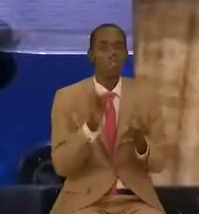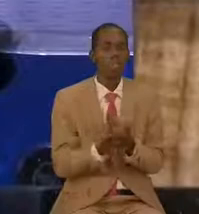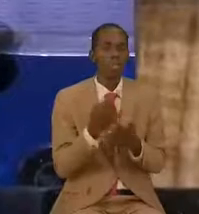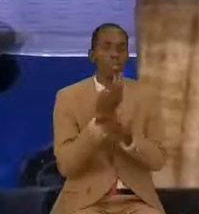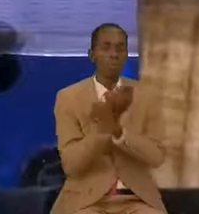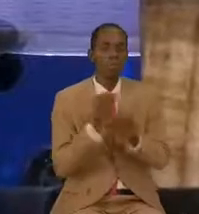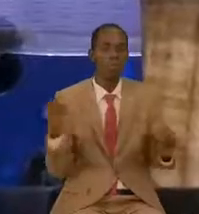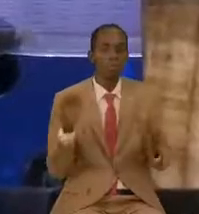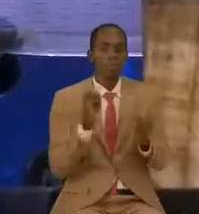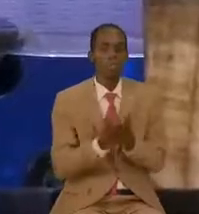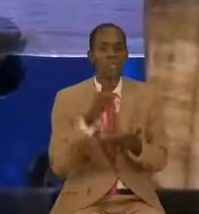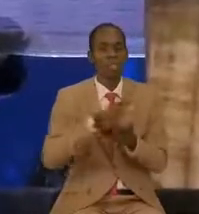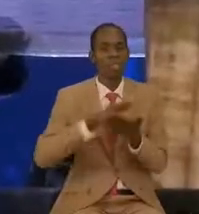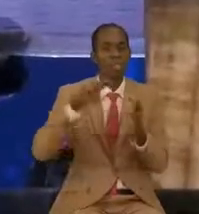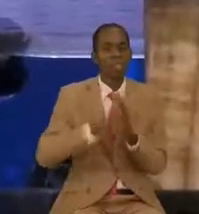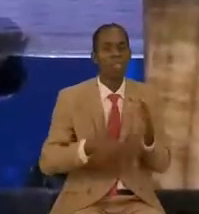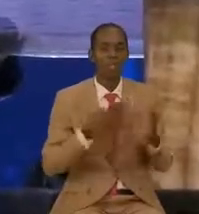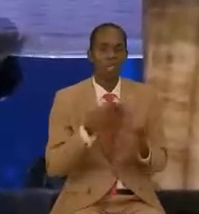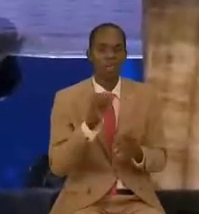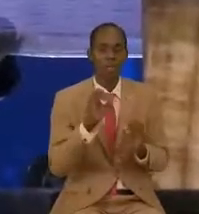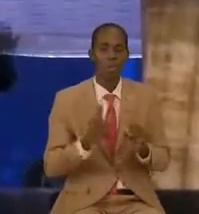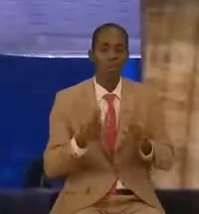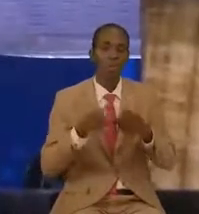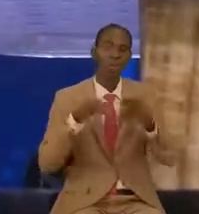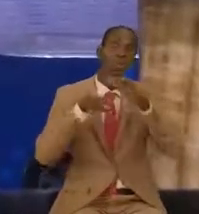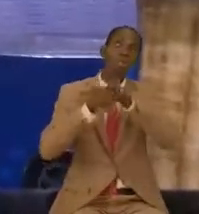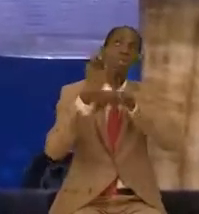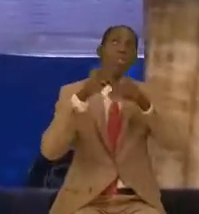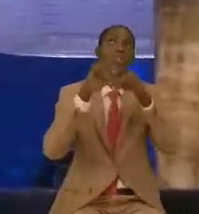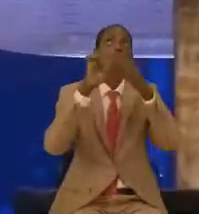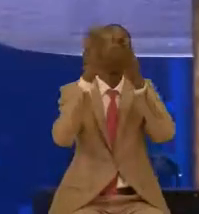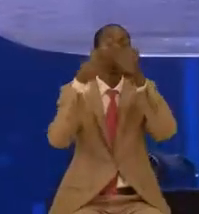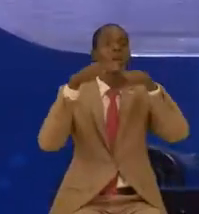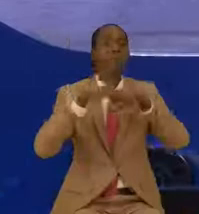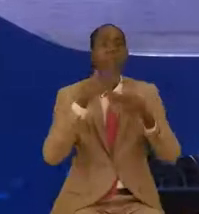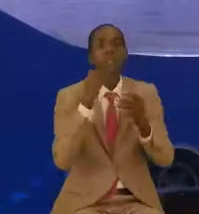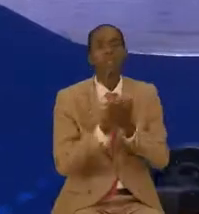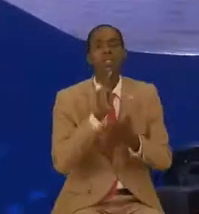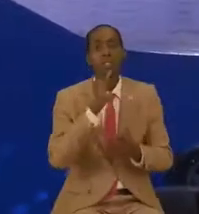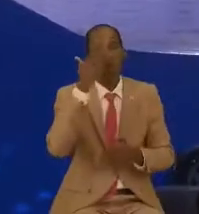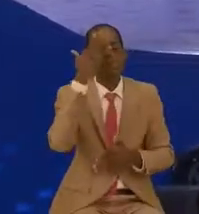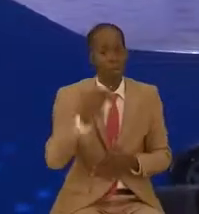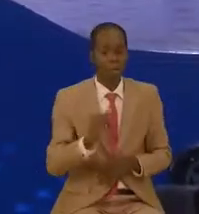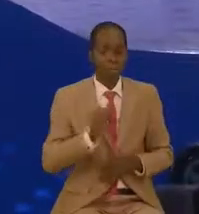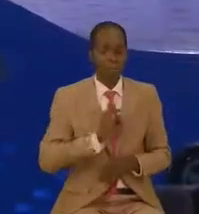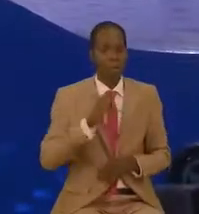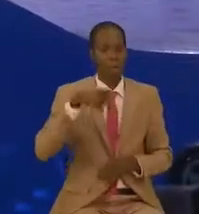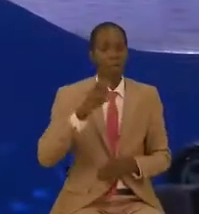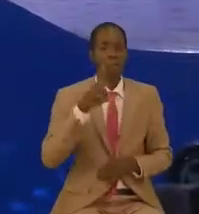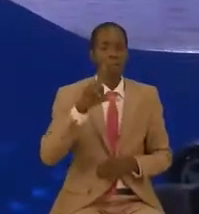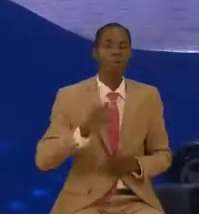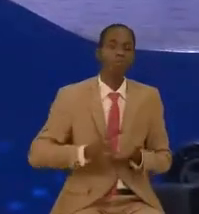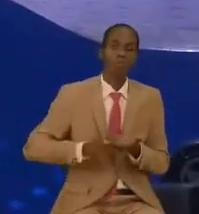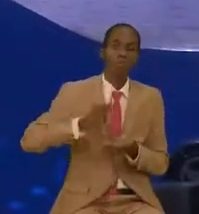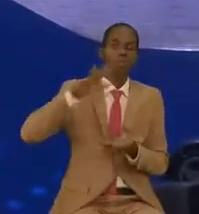la rédemption, la justice et l'entrée au ciel. C'est pourquoi moi, je